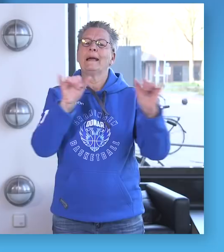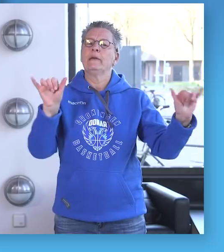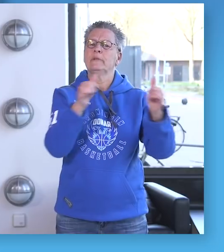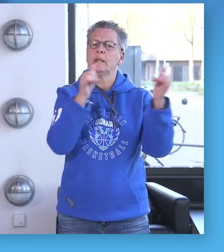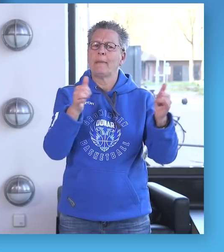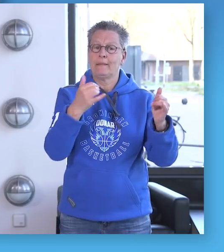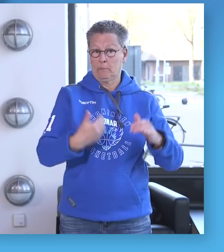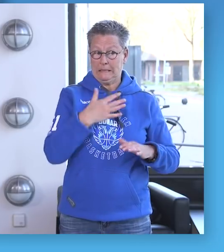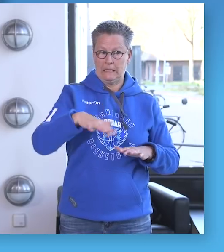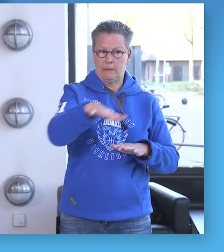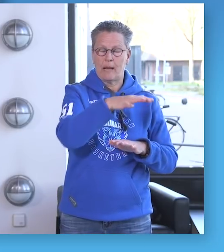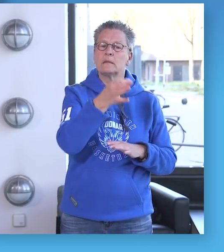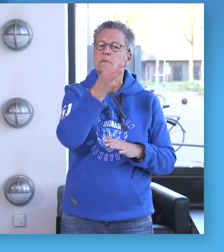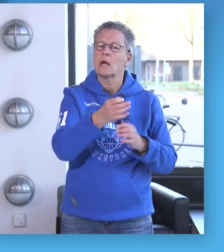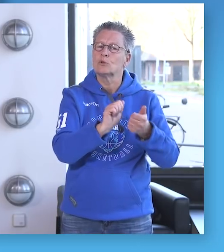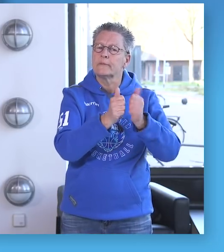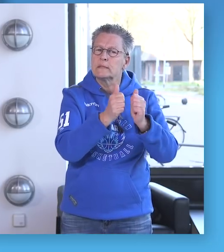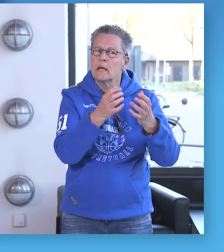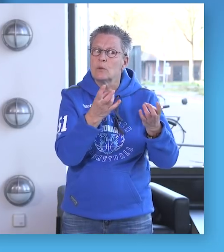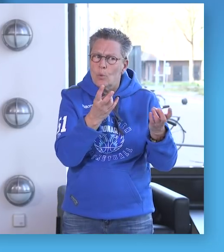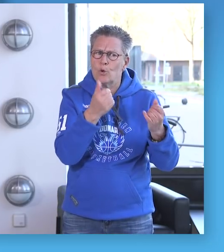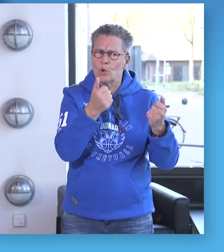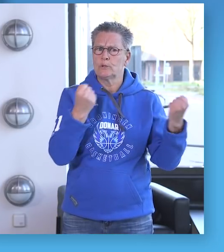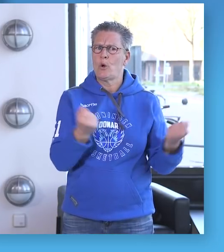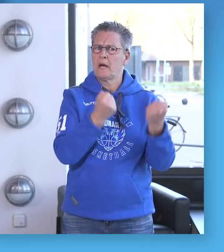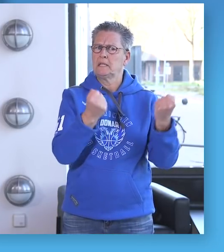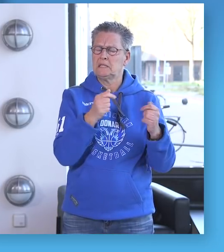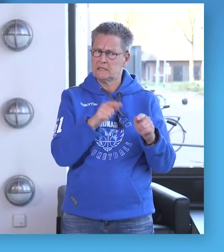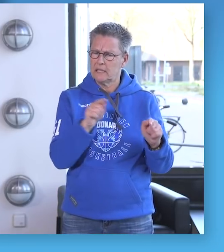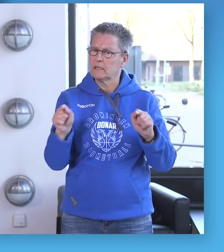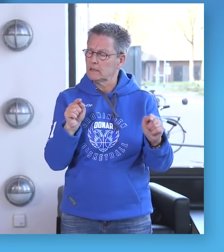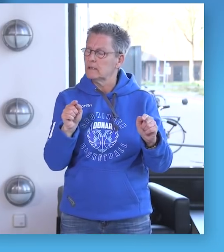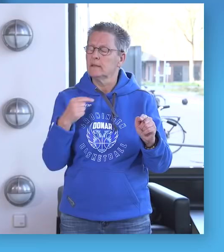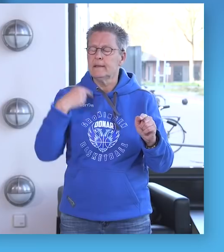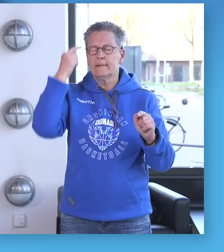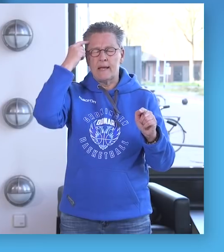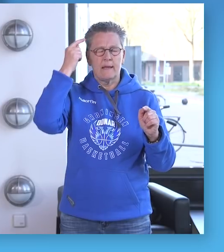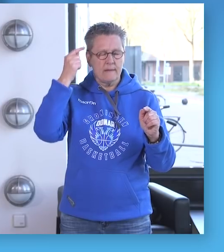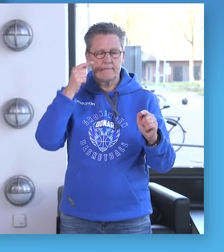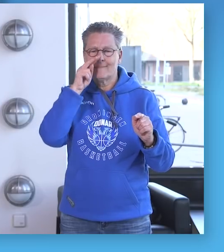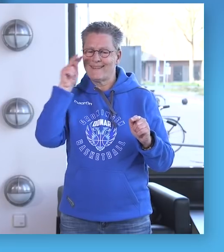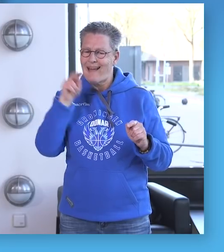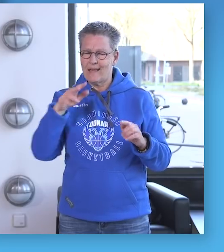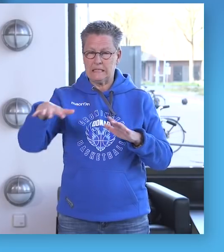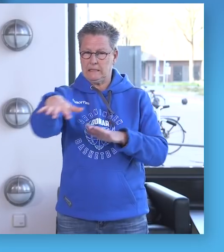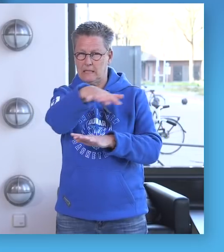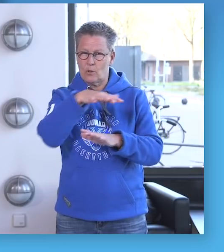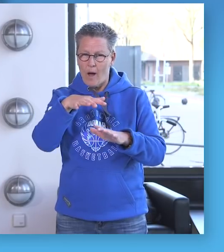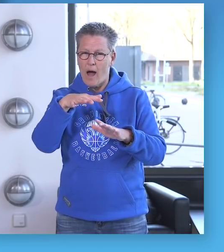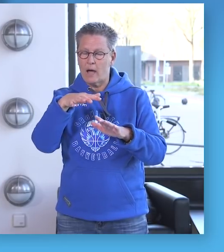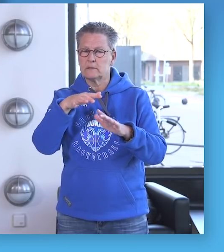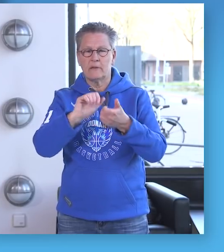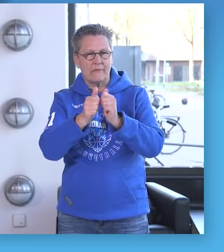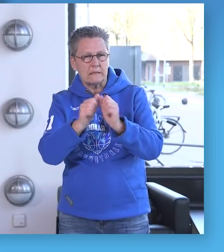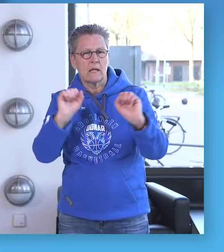Plaza, hoe gaan die goed georganiseerd worden? Ik denk wel dat we een heel andere manier gaan kijken naar dit soort situaties. Naar een wedstrijd,